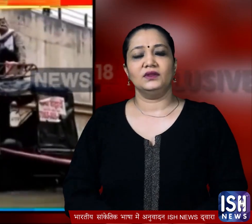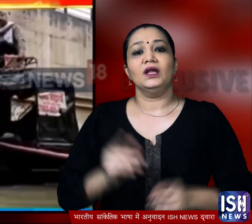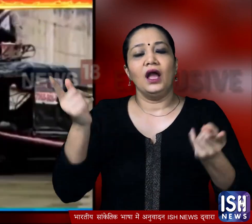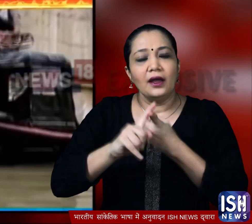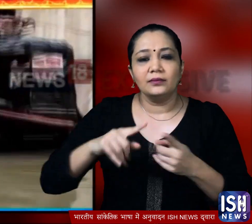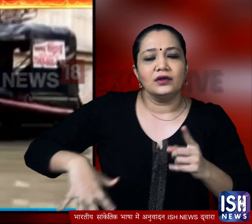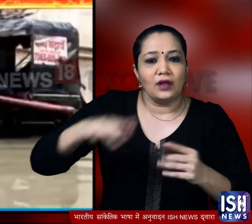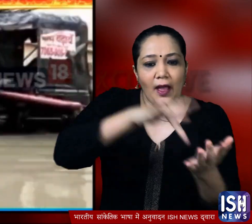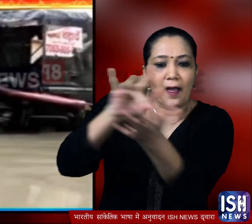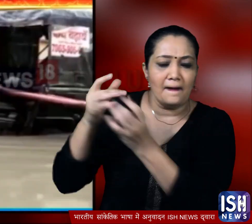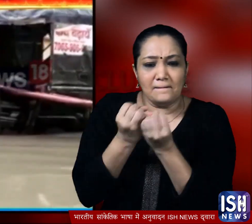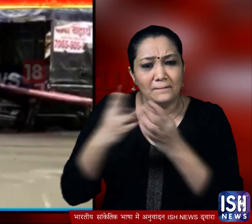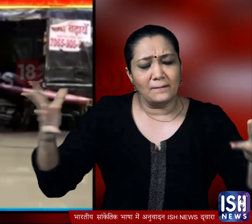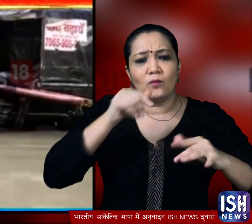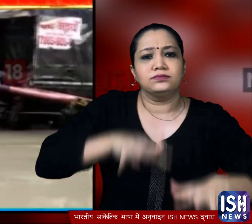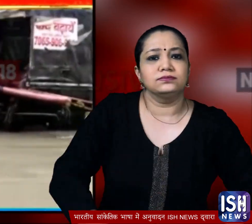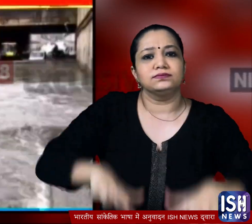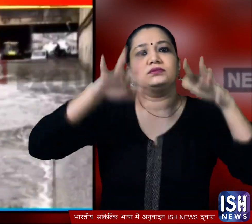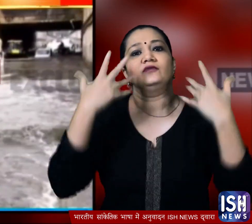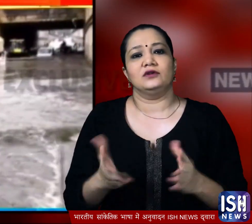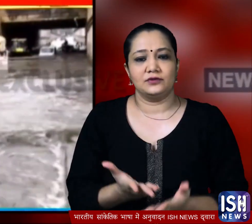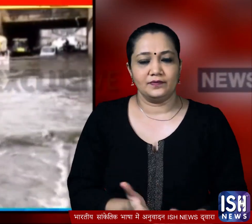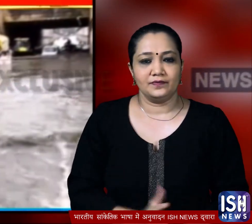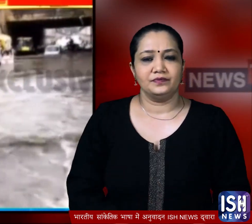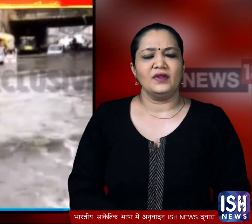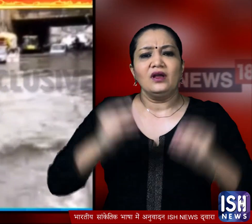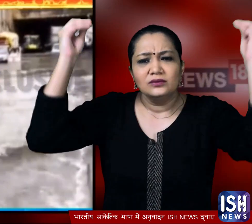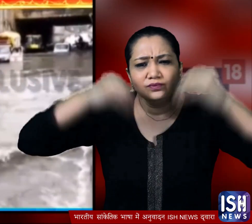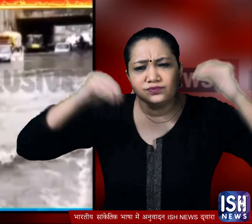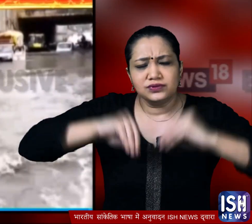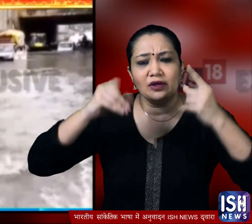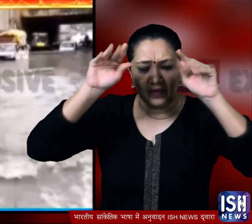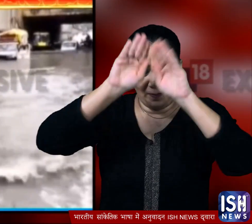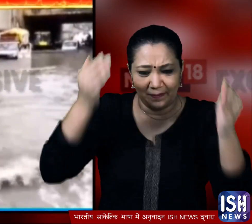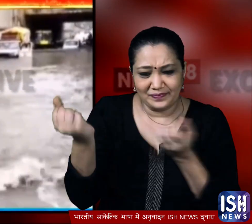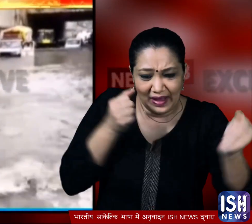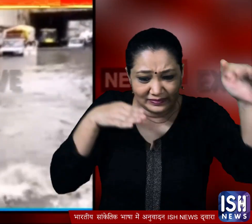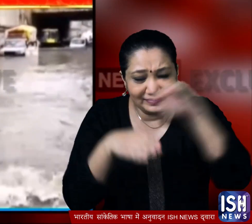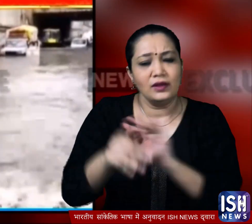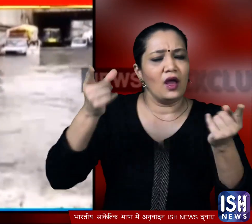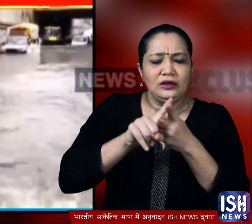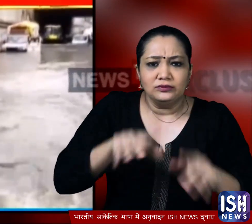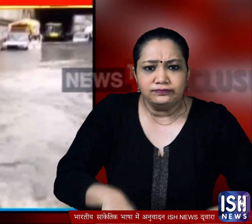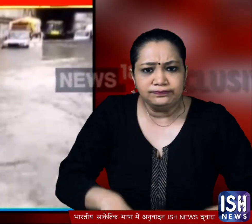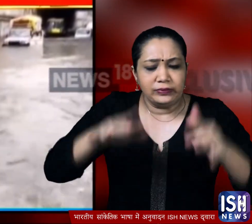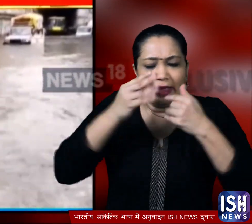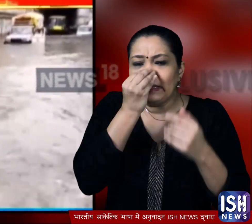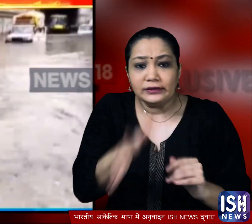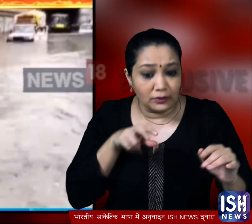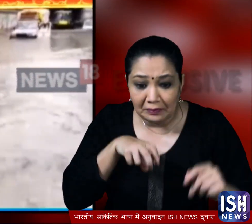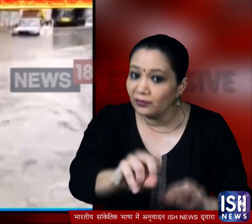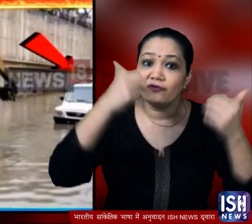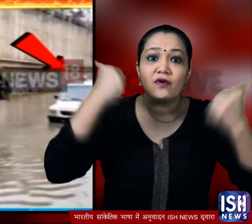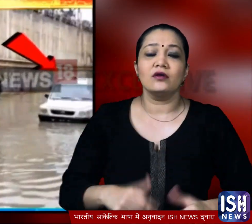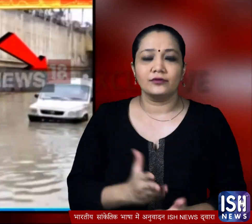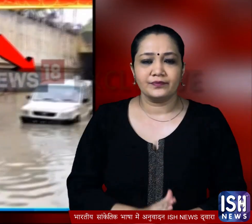नतीजा ये हुआ कि कई इलाकों में बाढ़ जैसे हालात बन गए। भारी बारिश ने शहर के एक अंडरपास को ऐसा डुबोया कि कोई भी उसे आसानी से पार नहीं